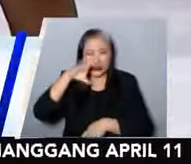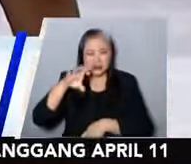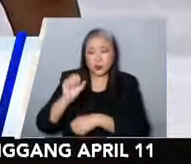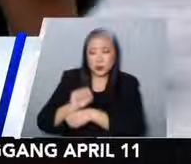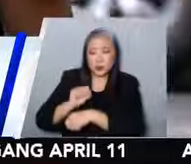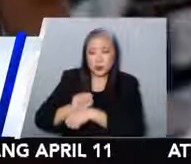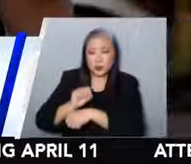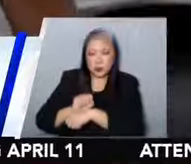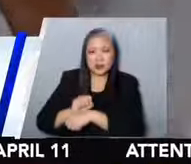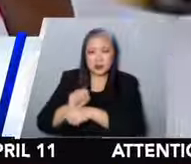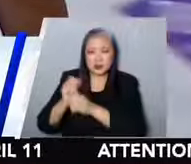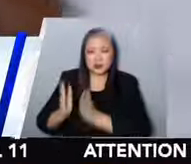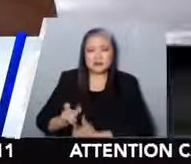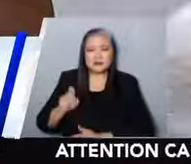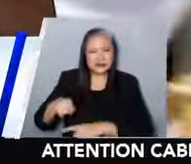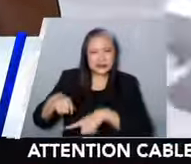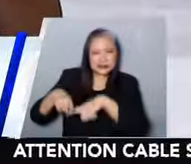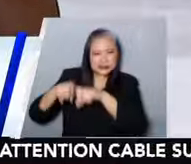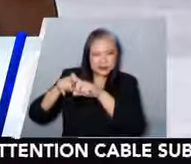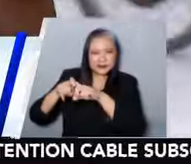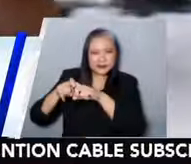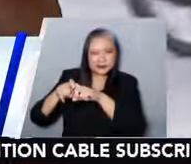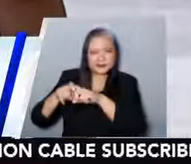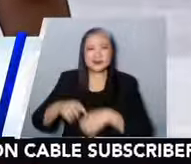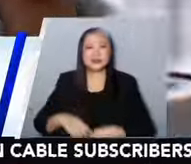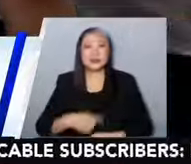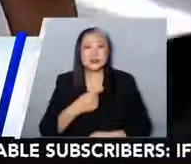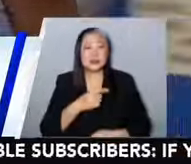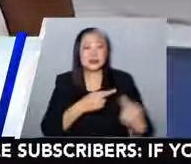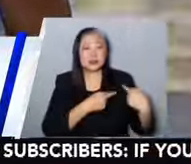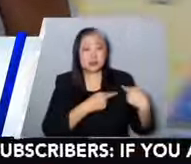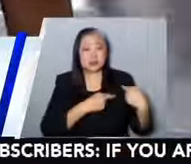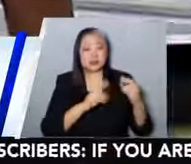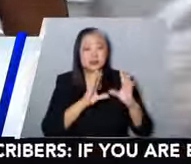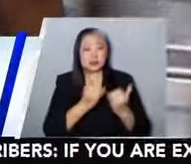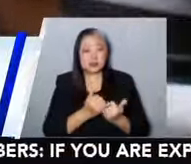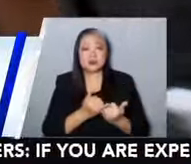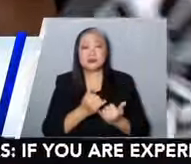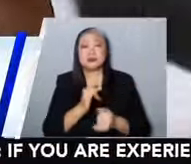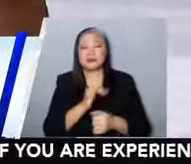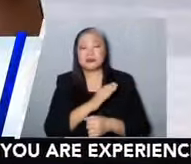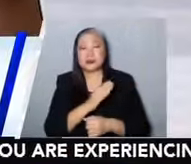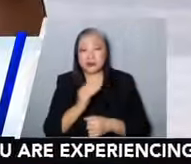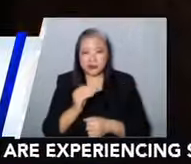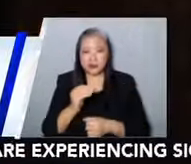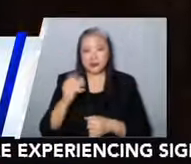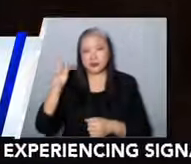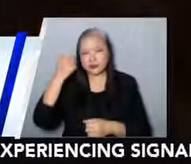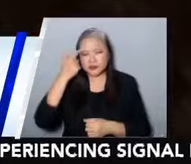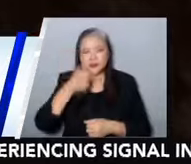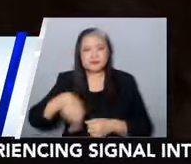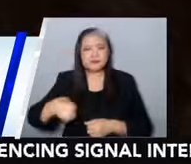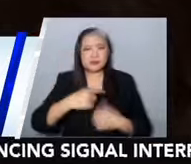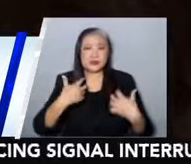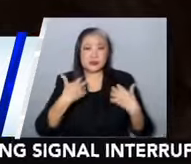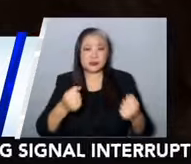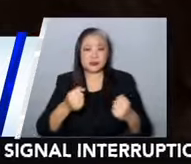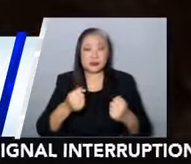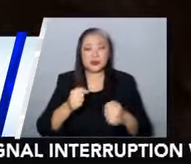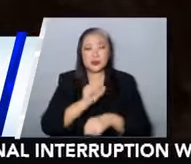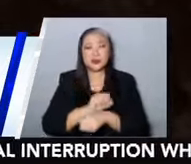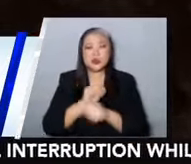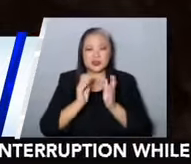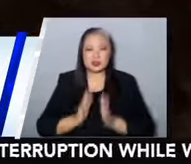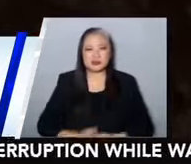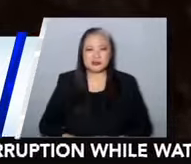ng gobyerno at mga employer na tiyakin ang kalusugan ng kanilang mga empleyado. Kahit may labor advisory na raw mula sa Department of Labor